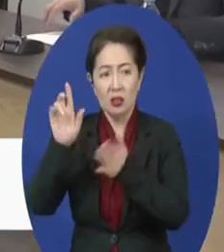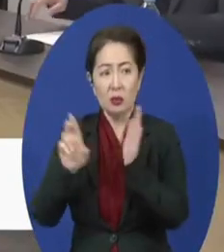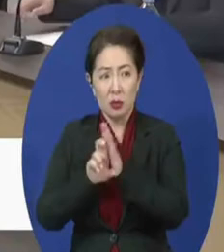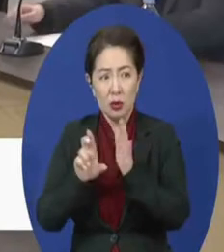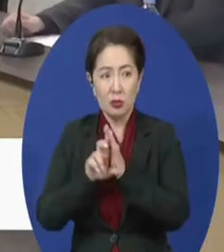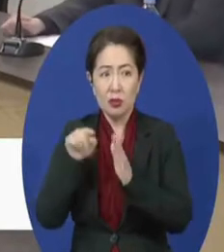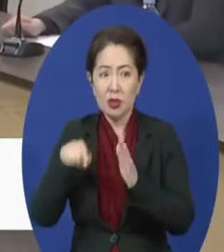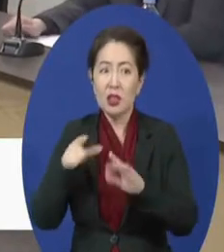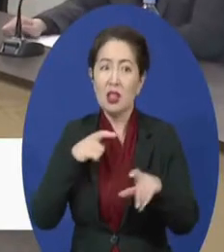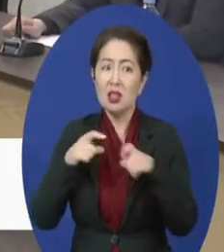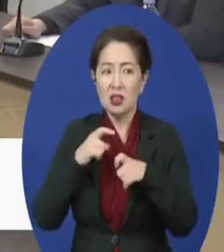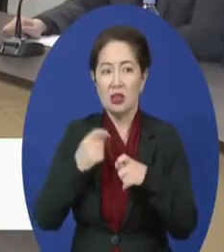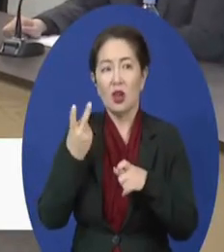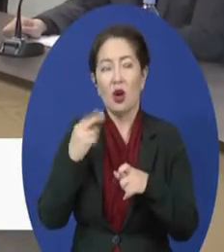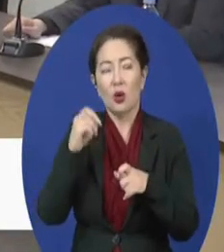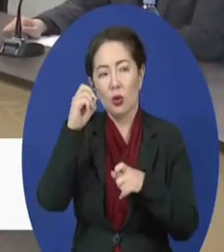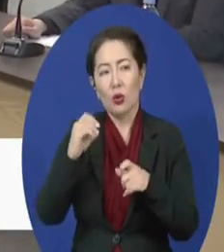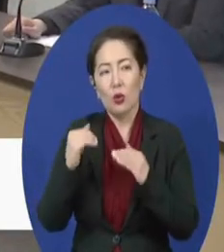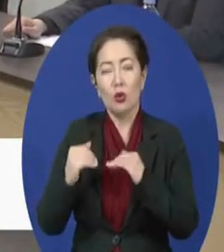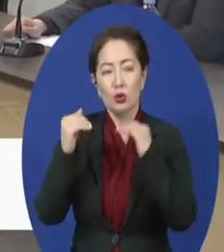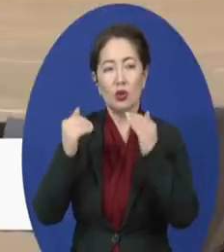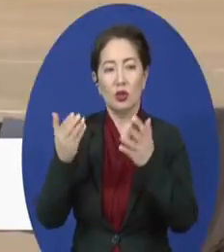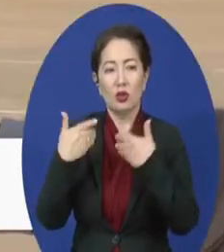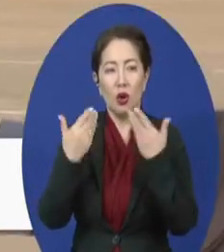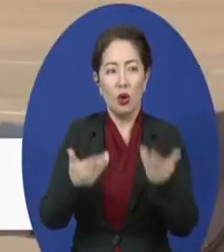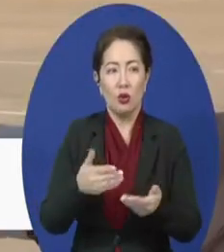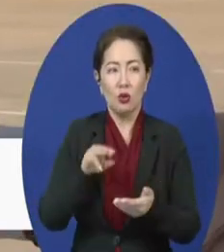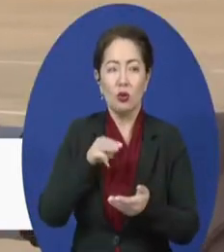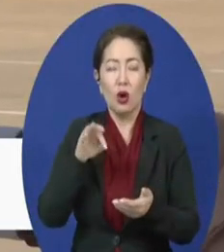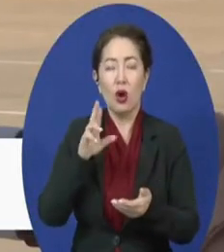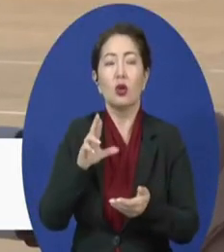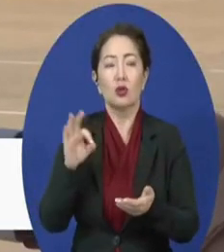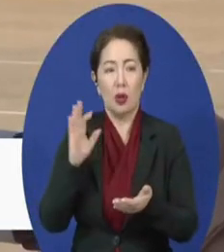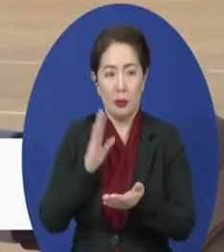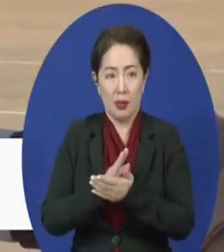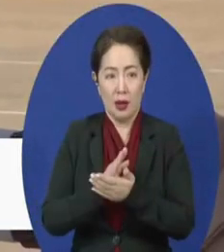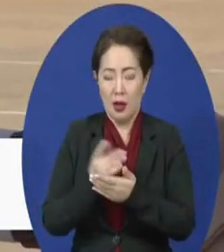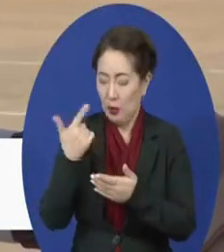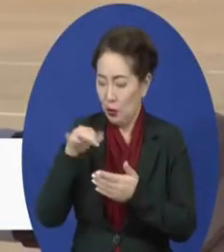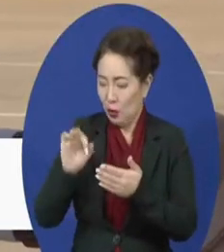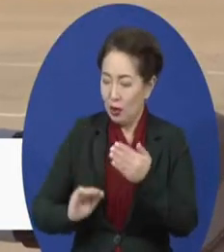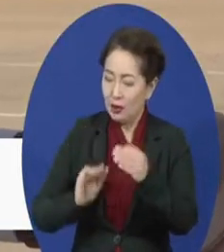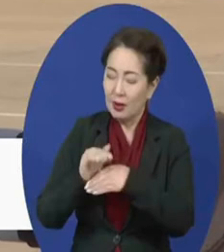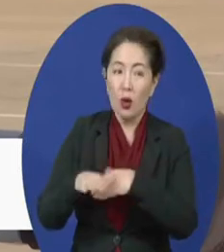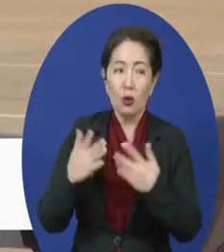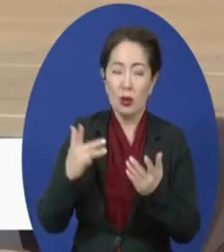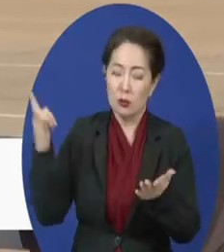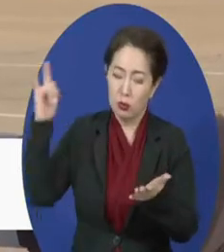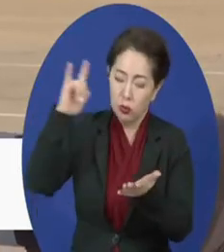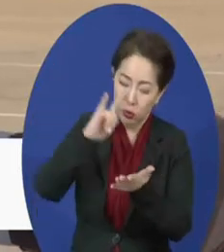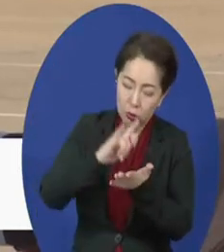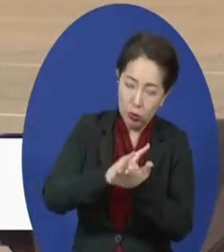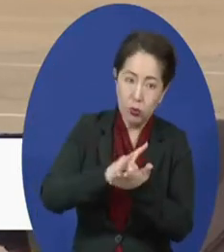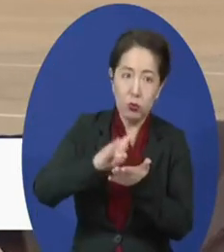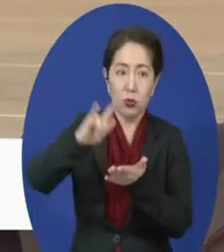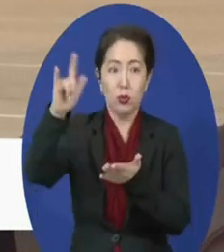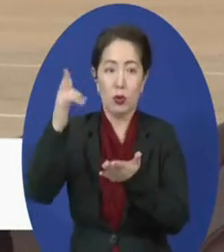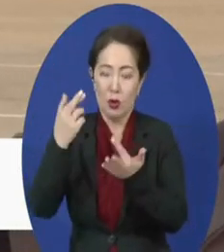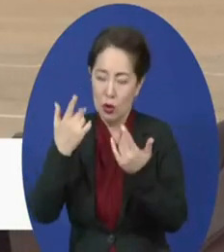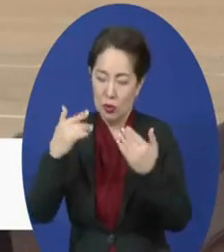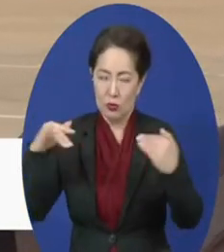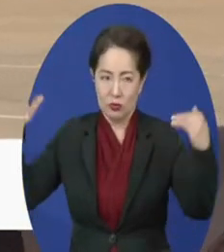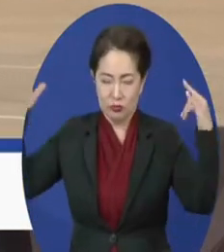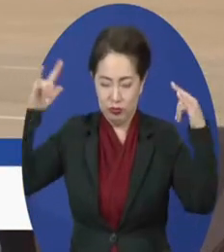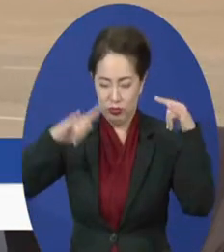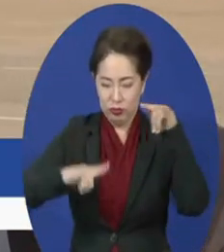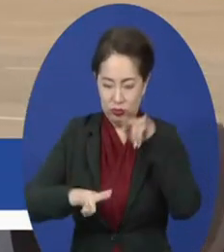засагт 20% өсөлтийг авчрах тооцоолол байгаа юм а. Хамгийн гол даваа тал маань бол онгоцны бодол маань буух хөөрөх бол хоёр талын зурстай болсон